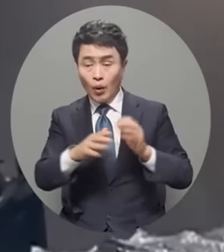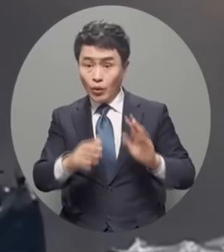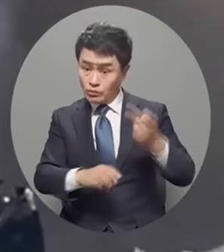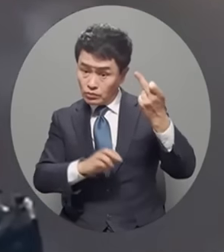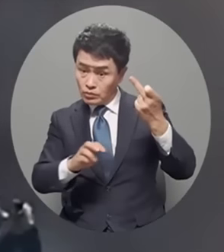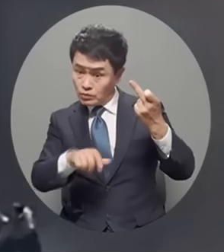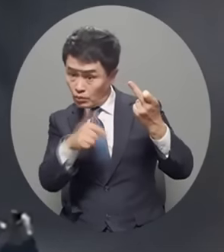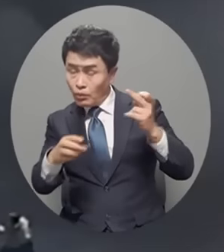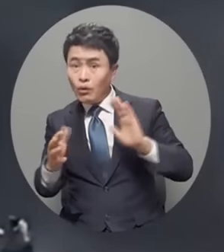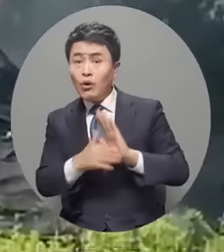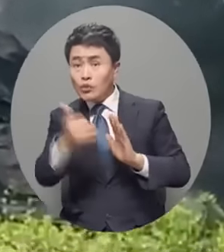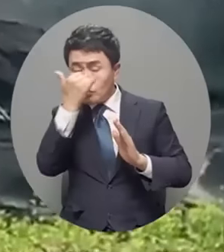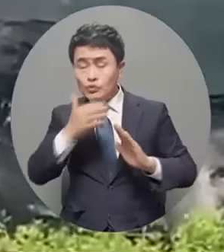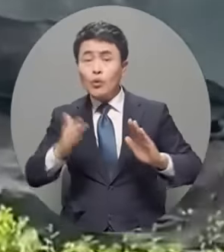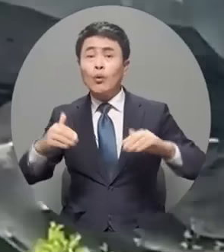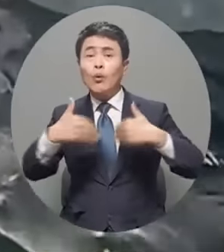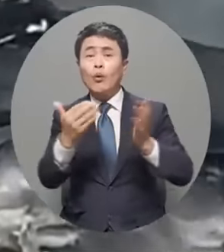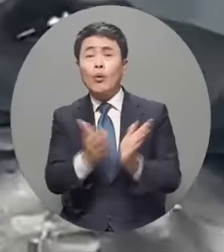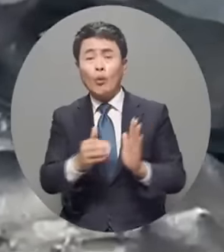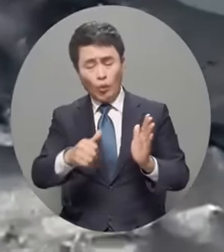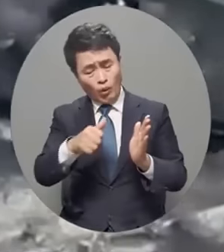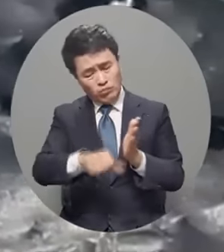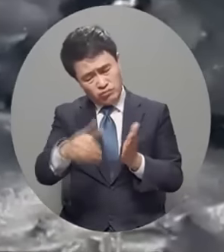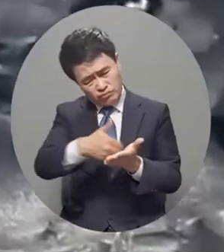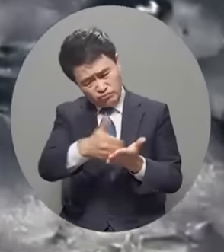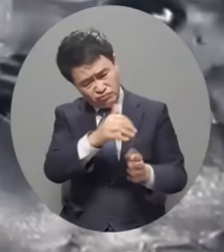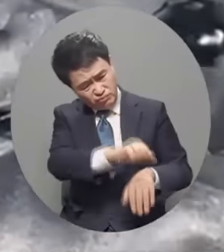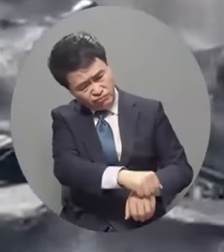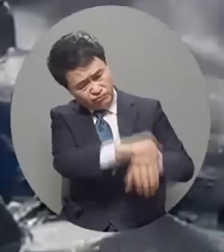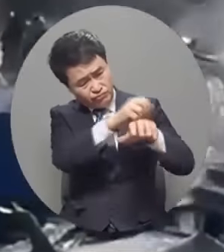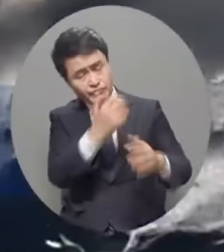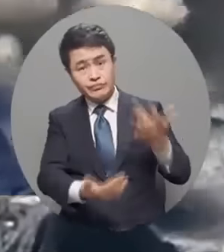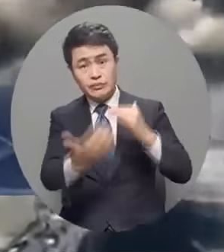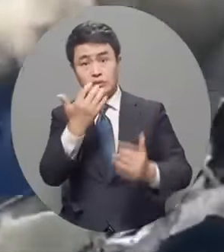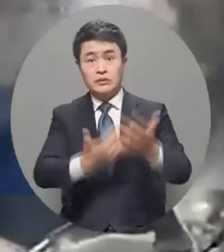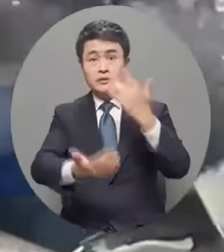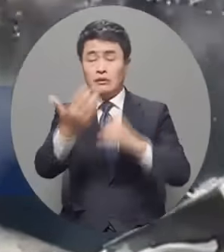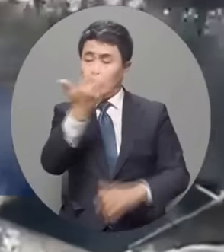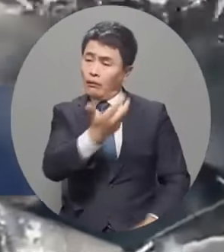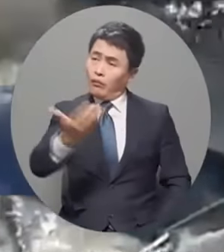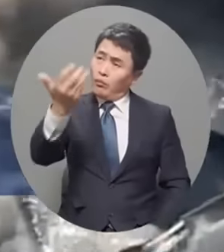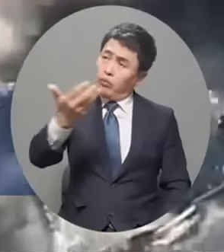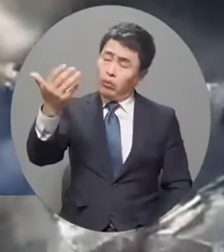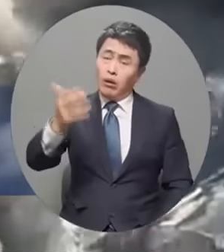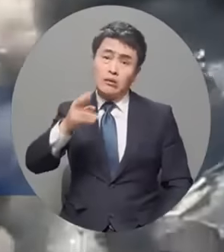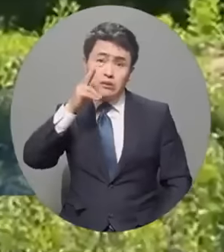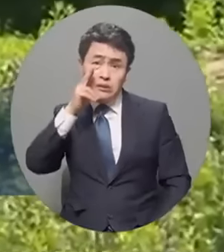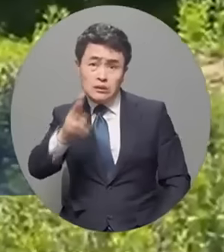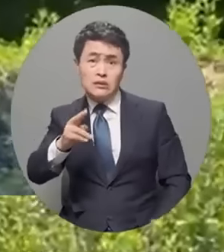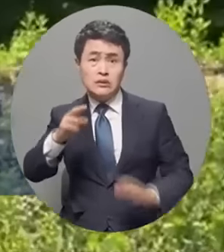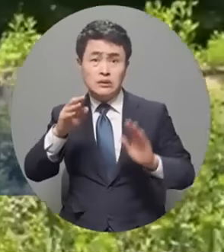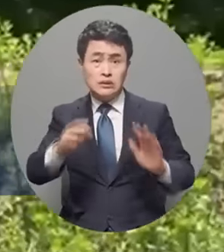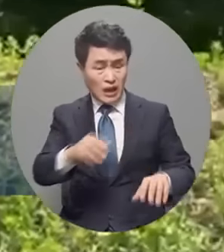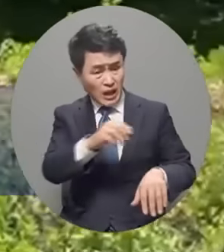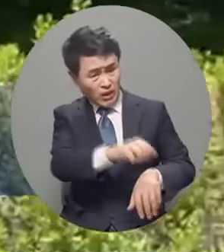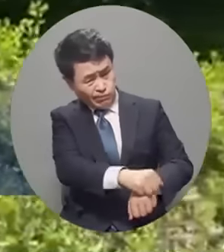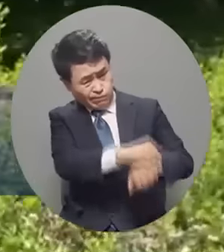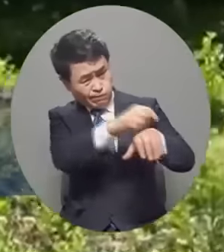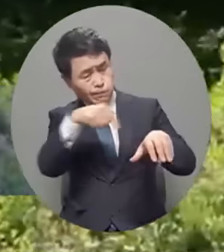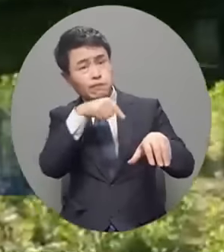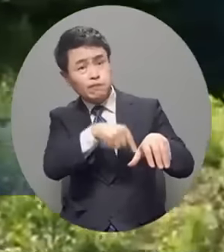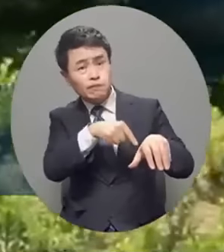반쯤 충남 공주시의 한 고물상에서 불이 났습니다. 불길이 계속 심해지더라고요. 쌓여있는 적재에 돼 있는